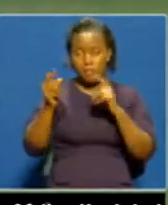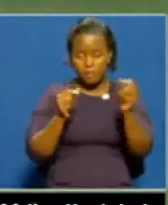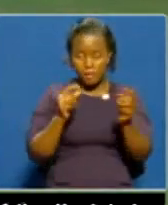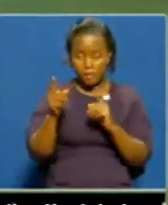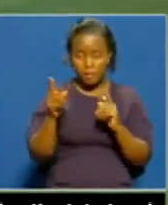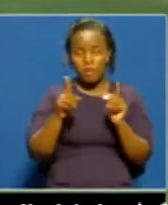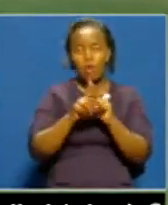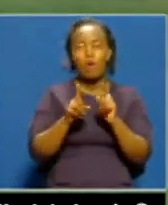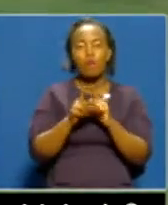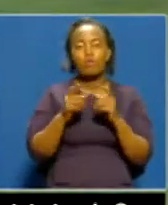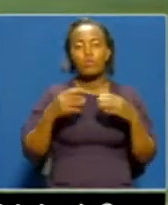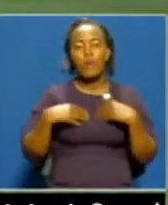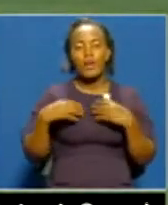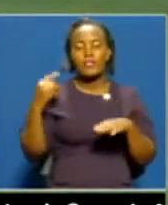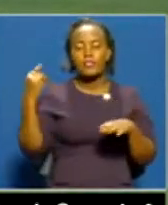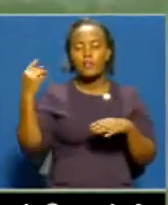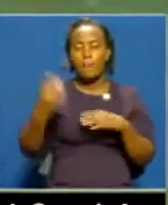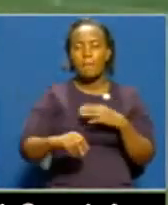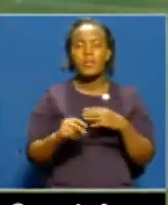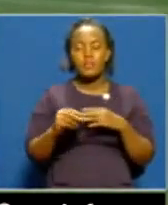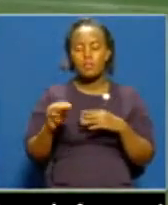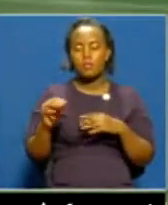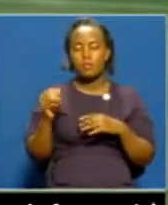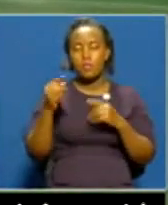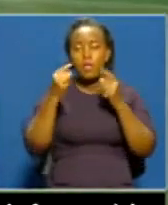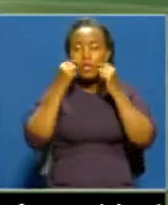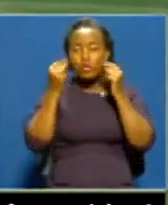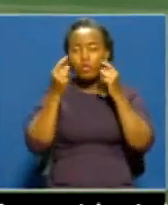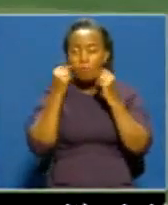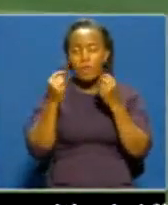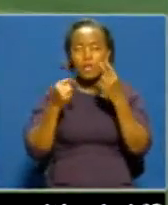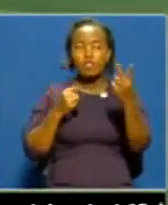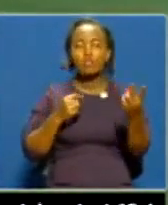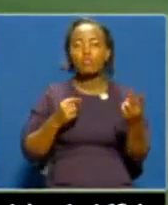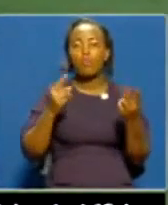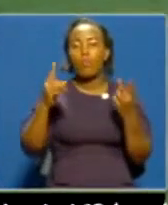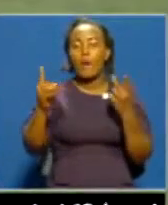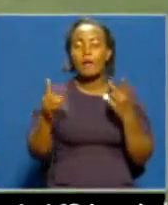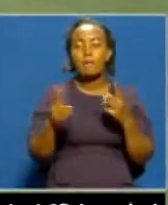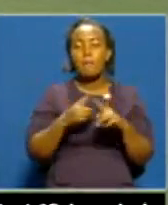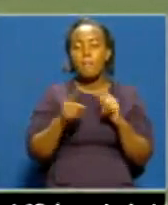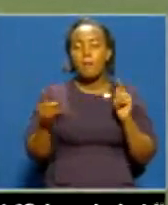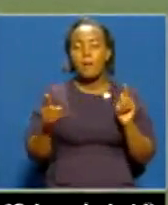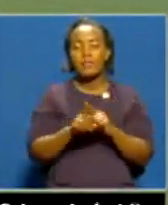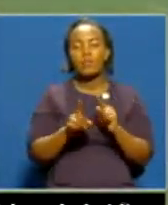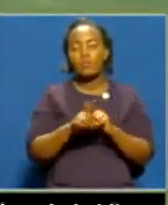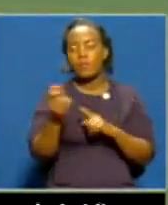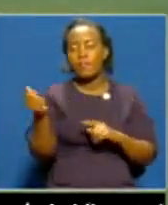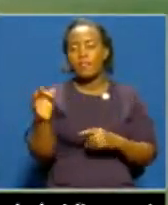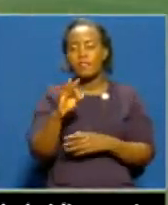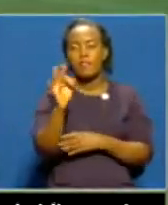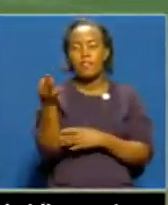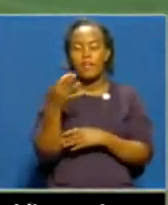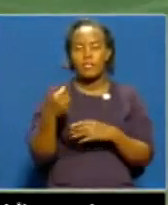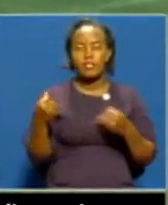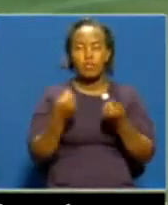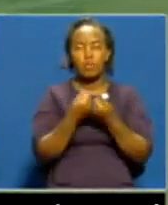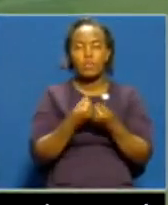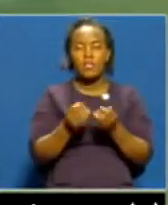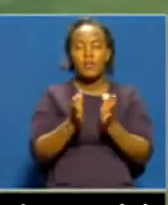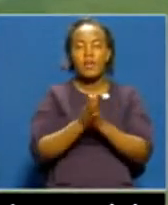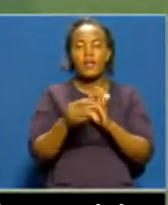Sofapaka mabao 2-1. Aidha, Gor Mahia ililemea Vihiga United kwenye mechi yao ya tatu, kisha ikaishinda